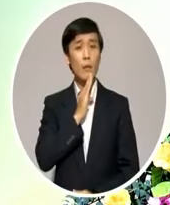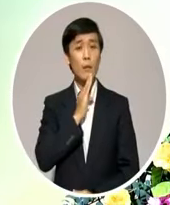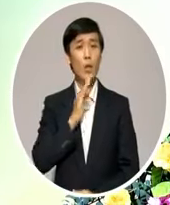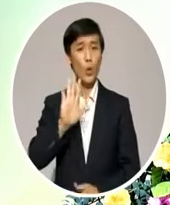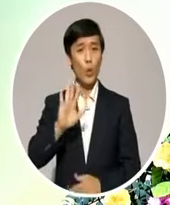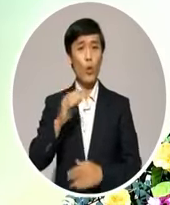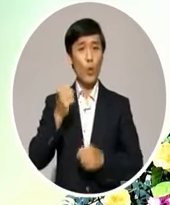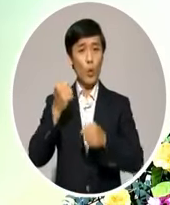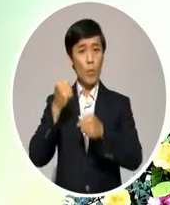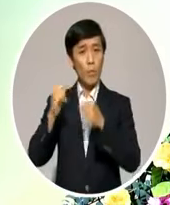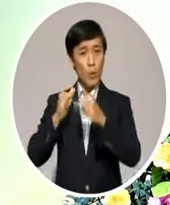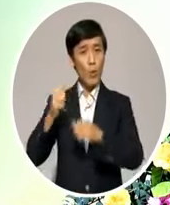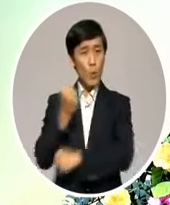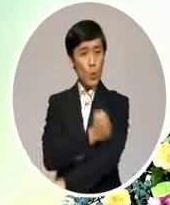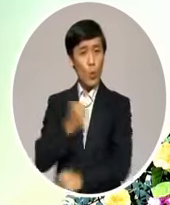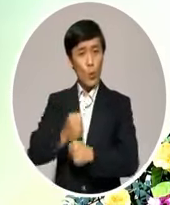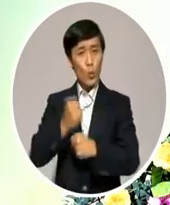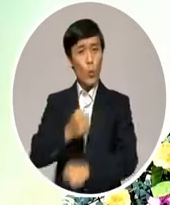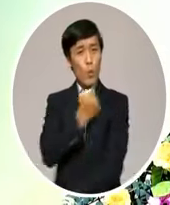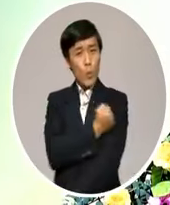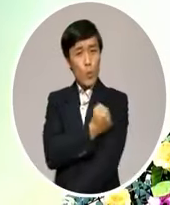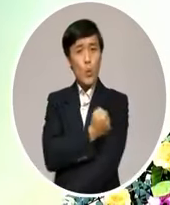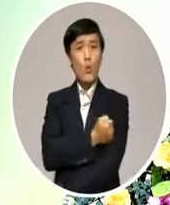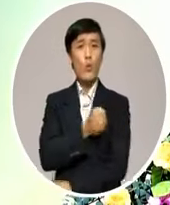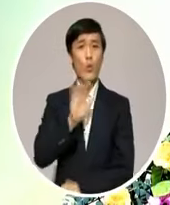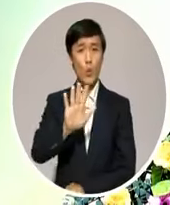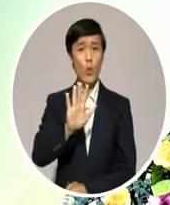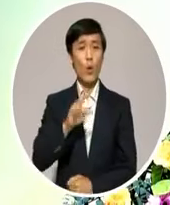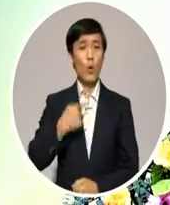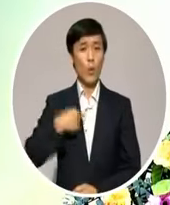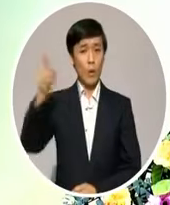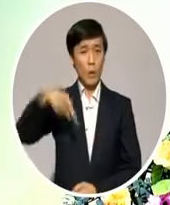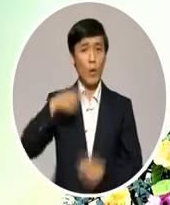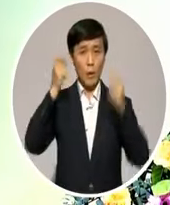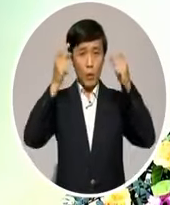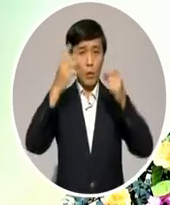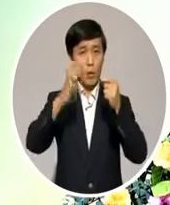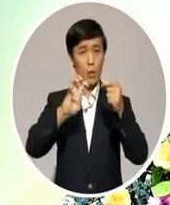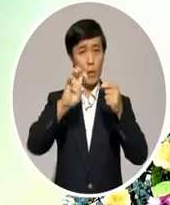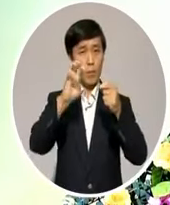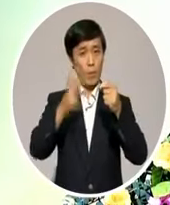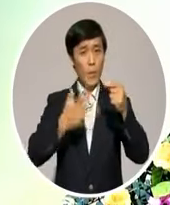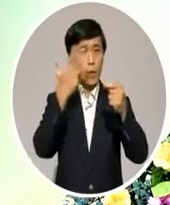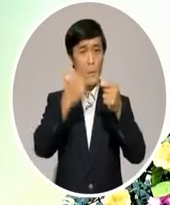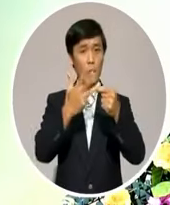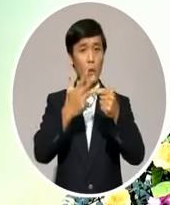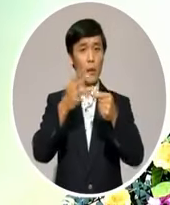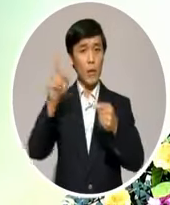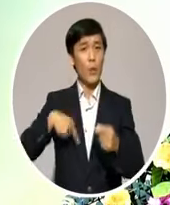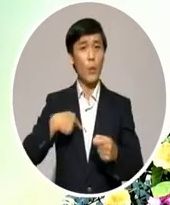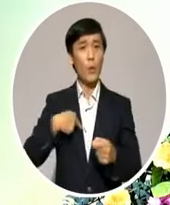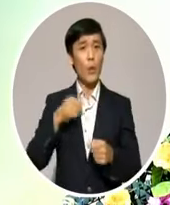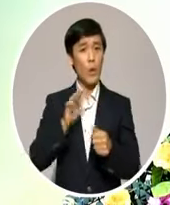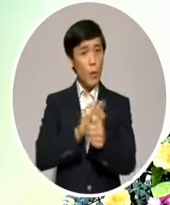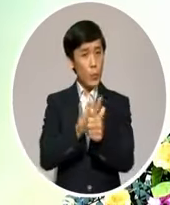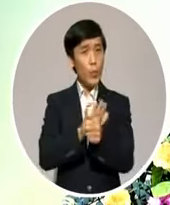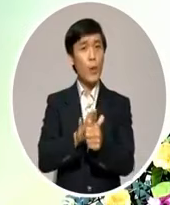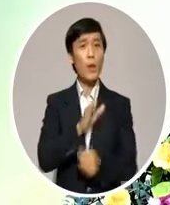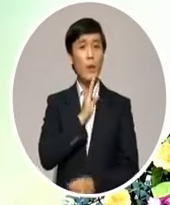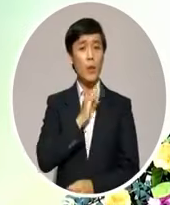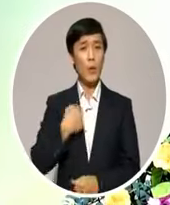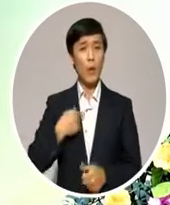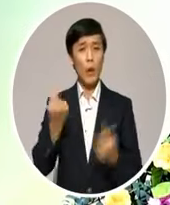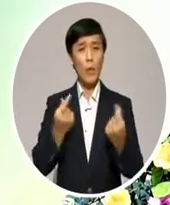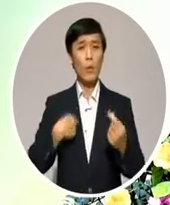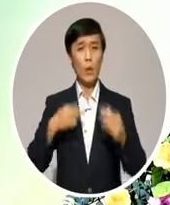奋工作的人民，所以我来到高雄48年的时间，我就爱上高雄，把高雄当作我的家。所以高